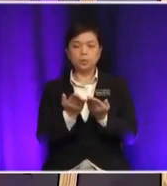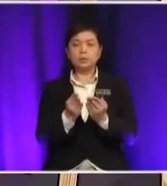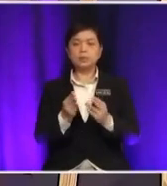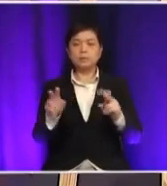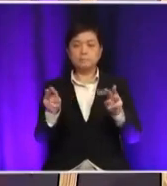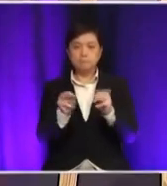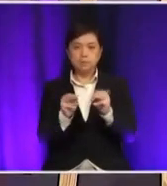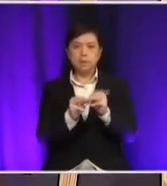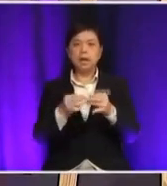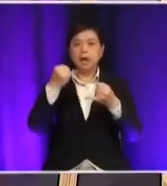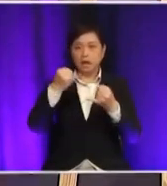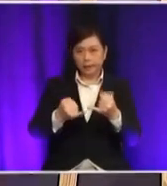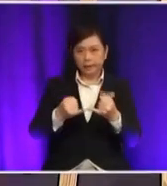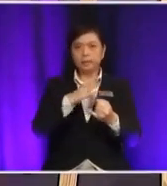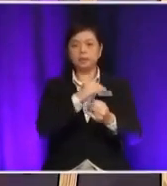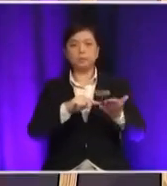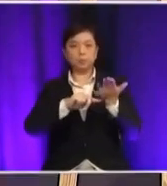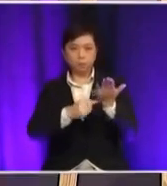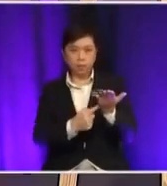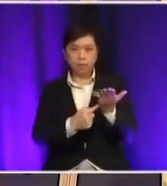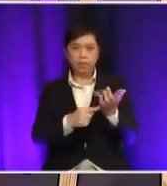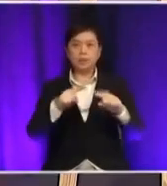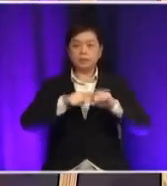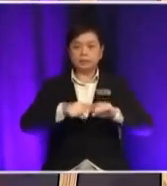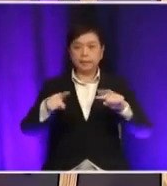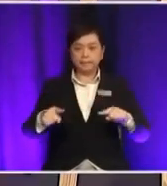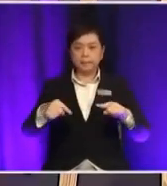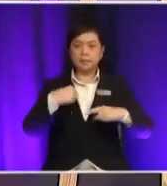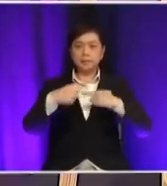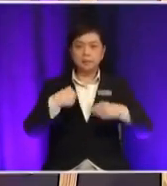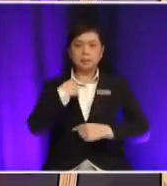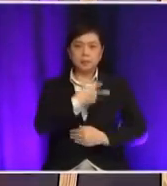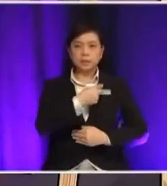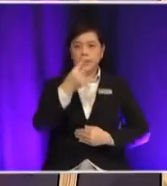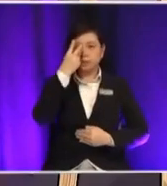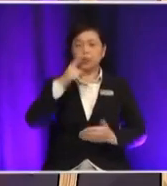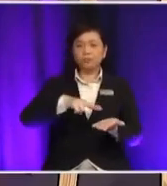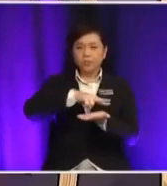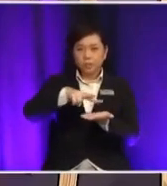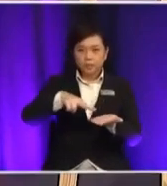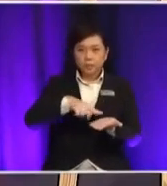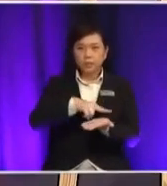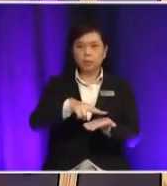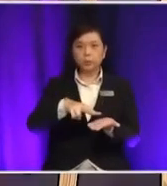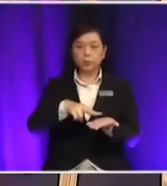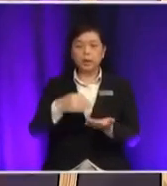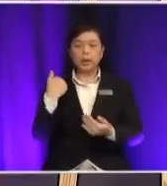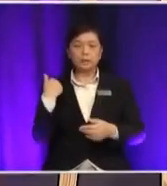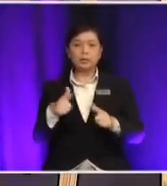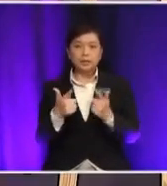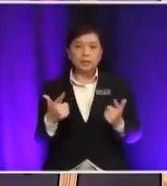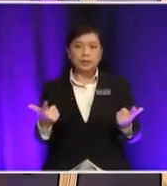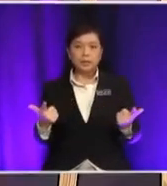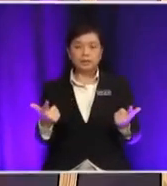pengakhiran dan permulaan yang nyata tapi sebenarnya apabila kita tengok video atau debat ada berbagai sumber